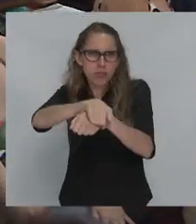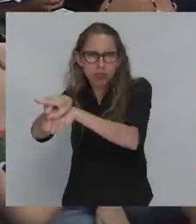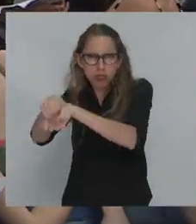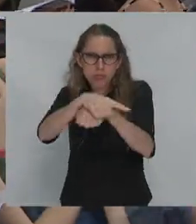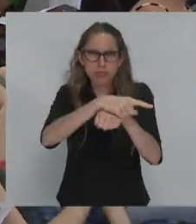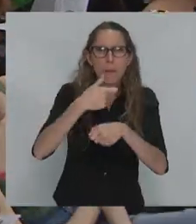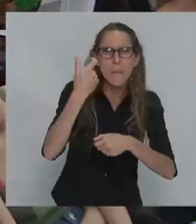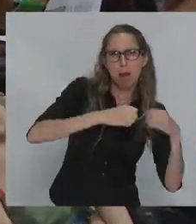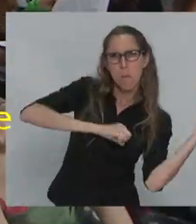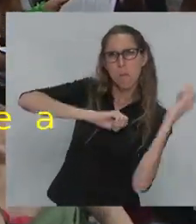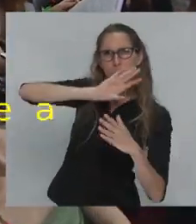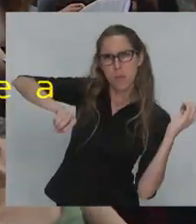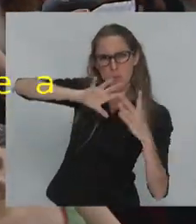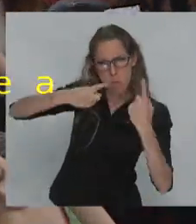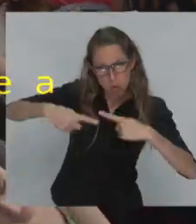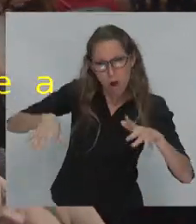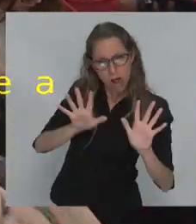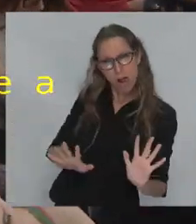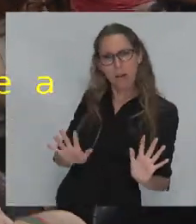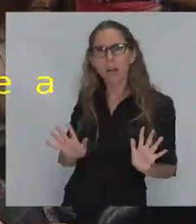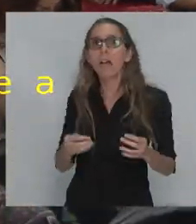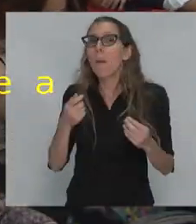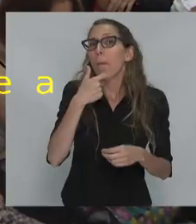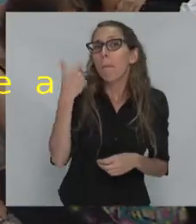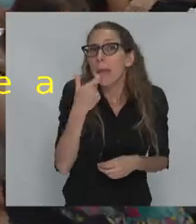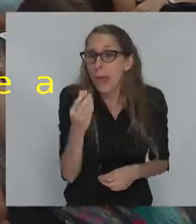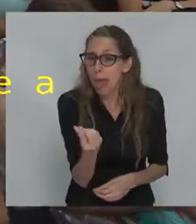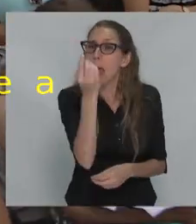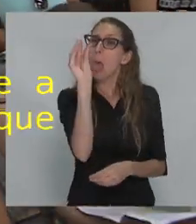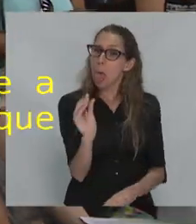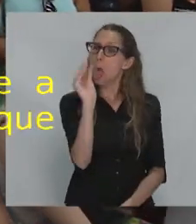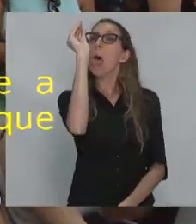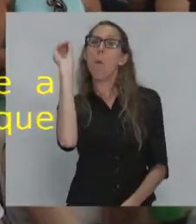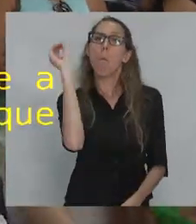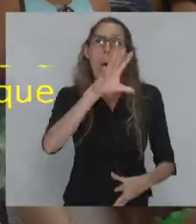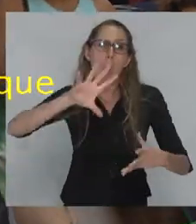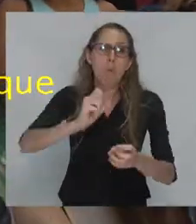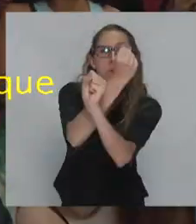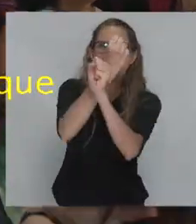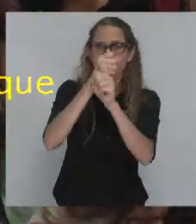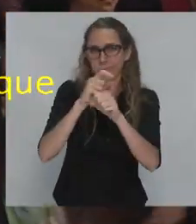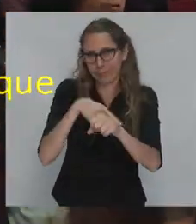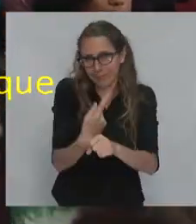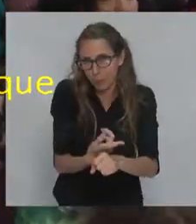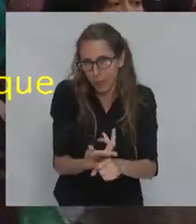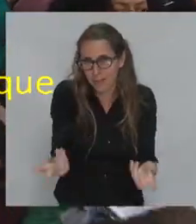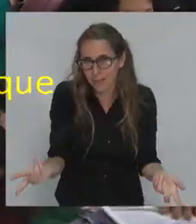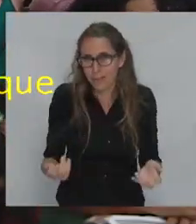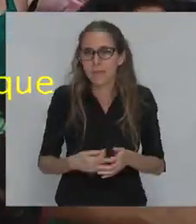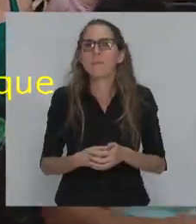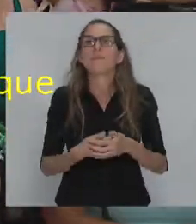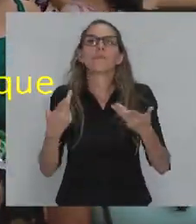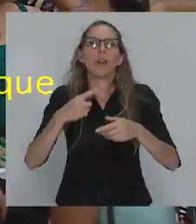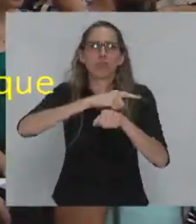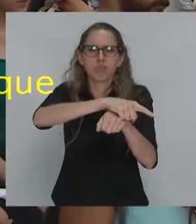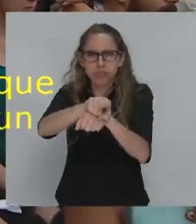char. Mais le caillou a cassé l'image. C'est cela qui était extraordinaire. A cassé l'image, a